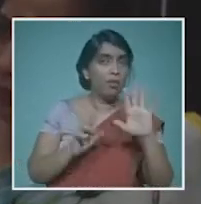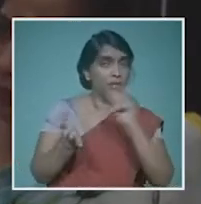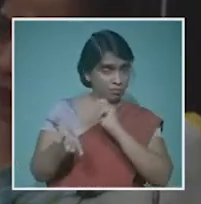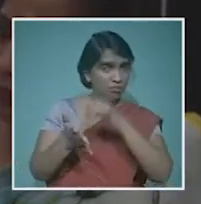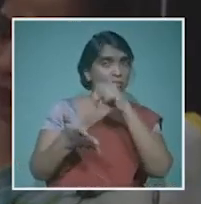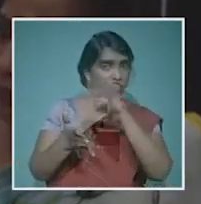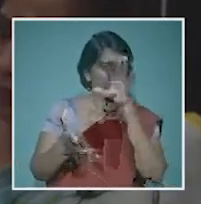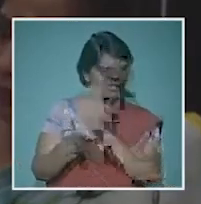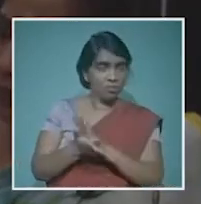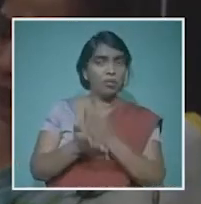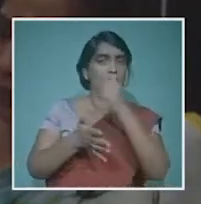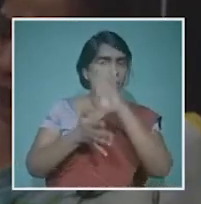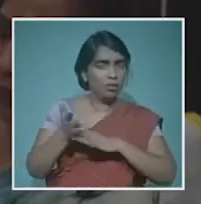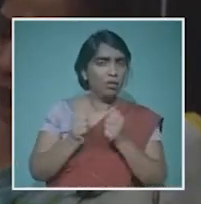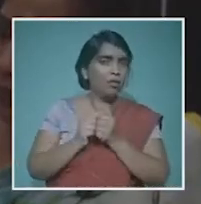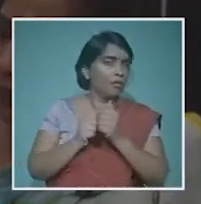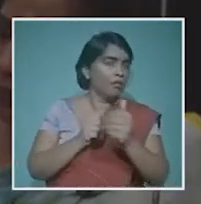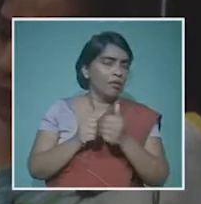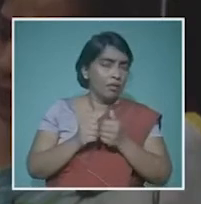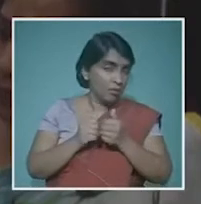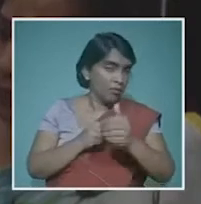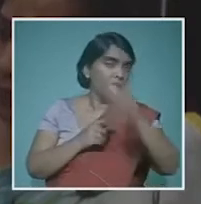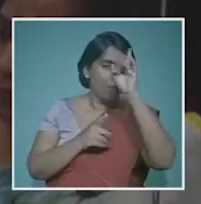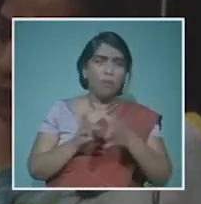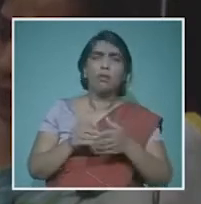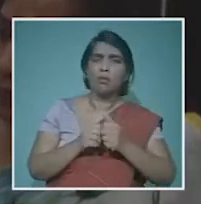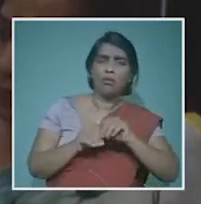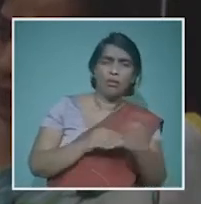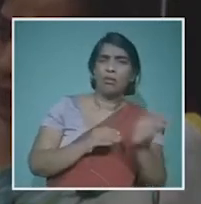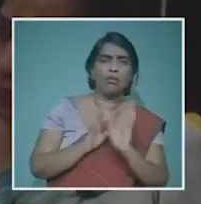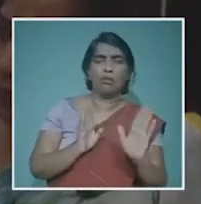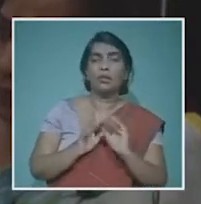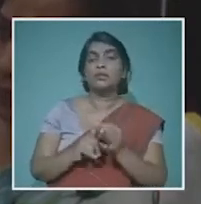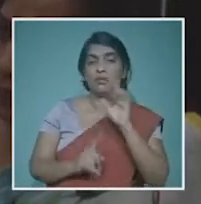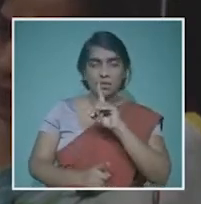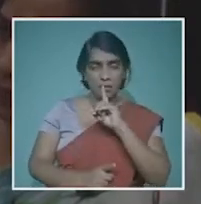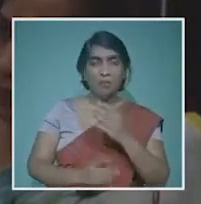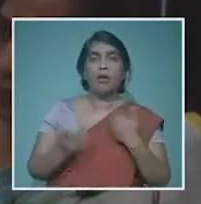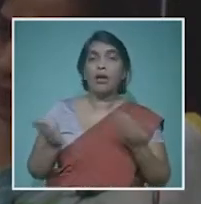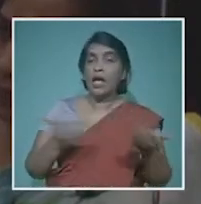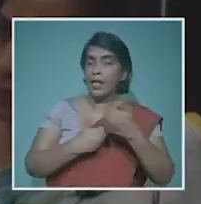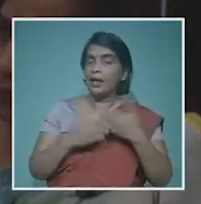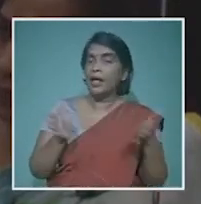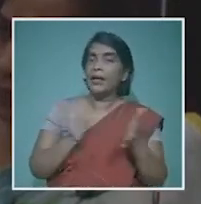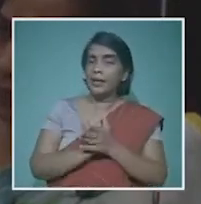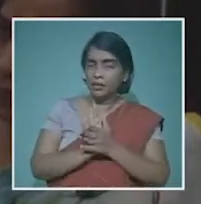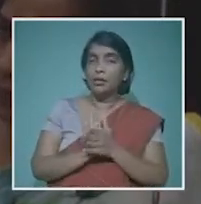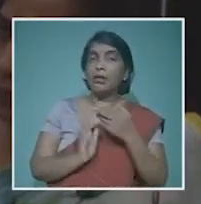මේ අයවැය. යන පාර වෙනස් කරන්න හොඳ නැහැ. ඒ නිසා ජනාධිපතිතුමා කියනවා api okkoma ekathu vela